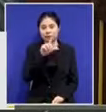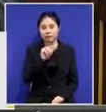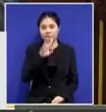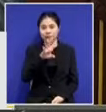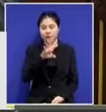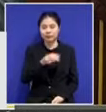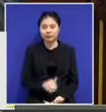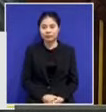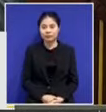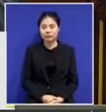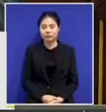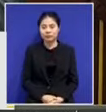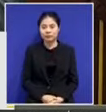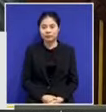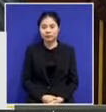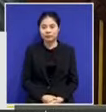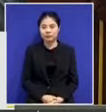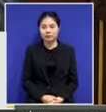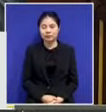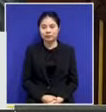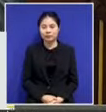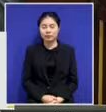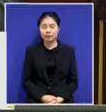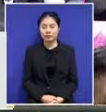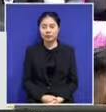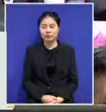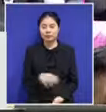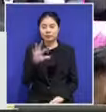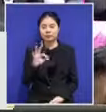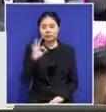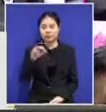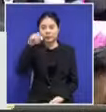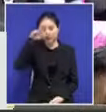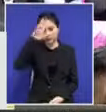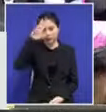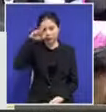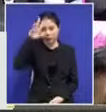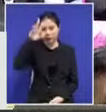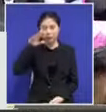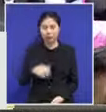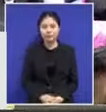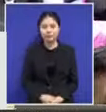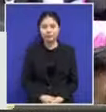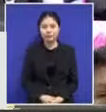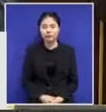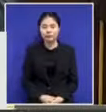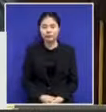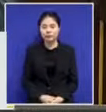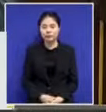224นางเทียบจุธาขาวขำ นายธนาธรจึงรุ่งเรืองกิจค่ะ